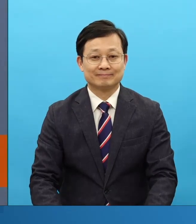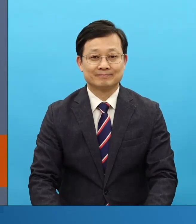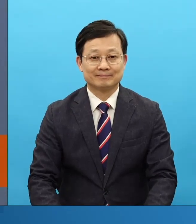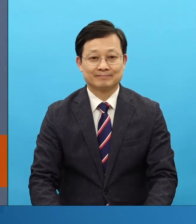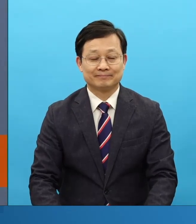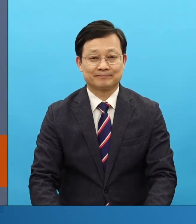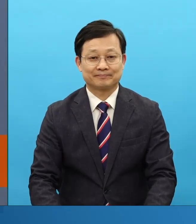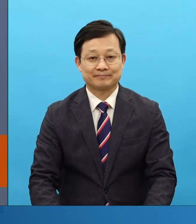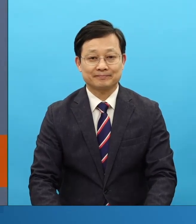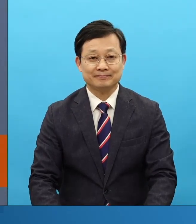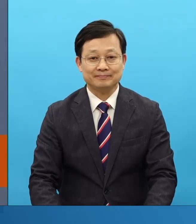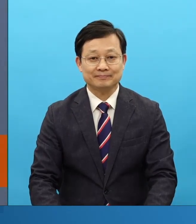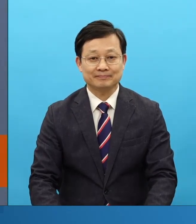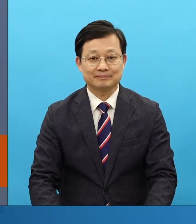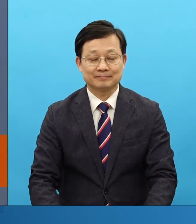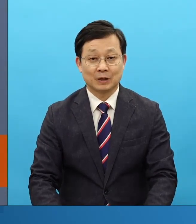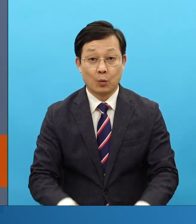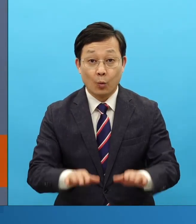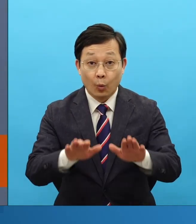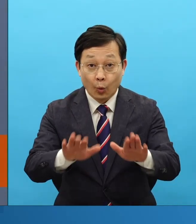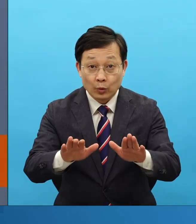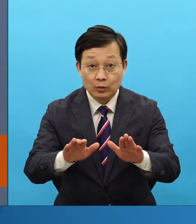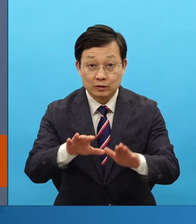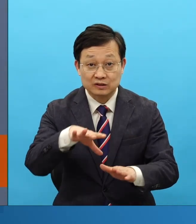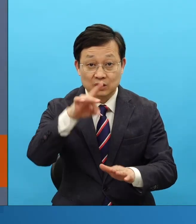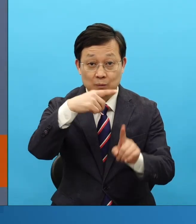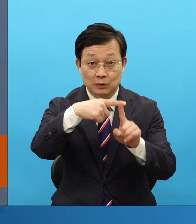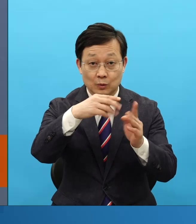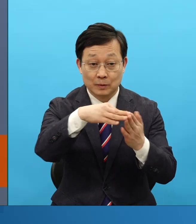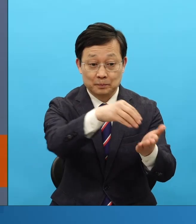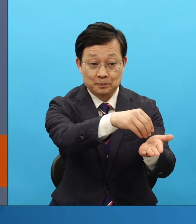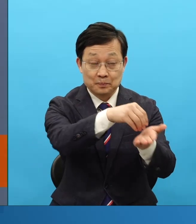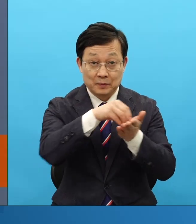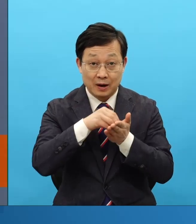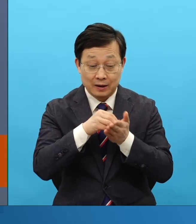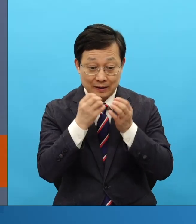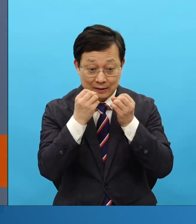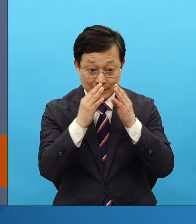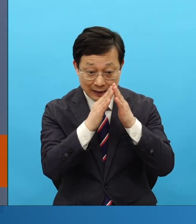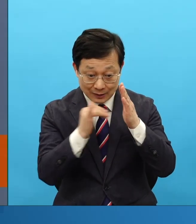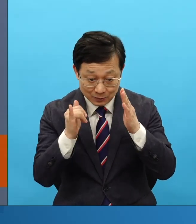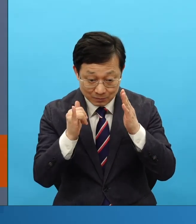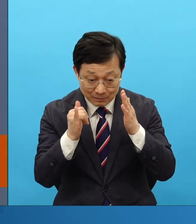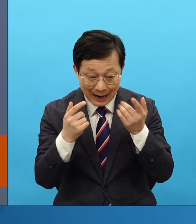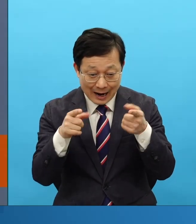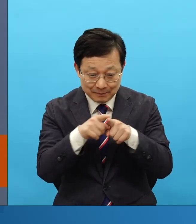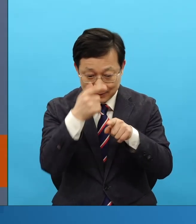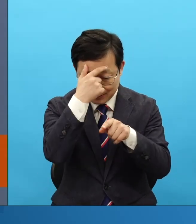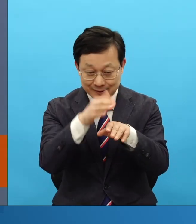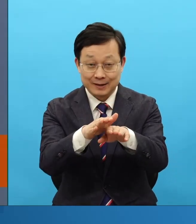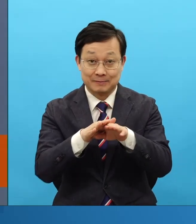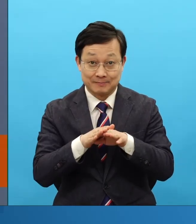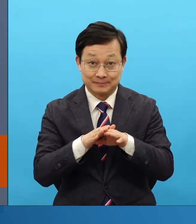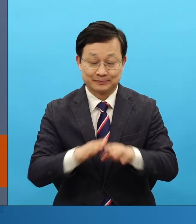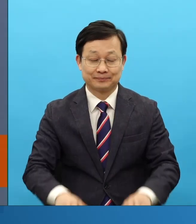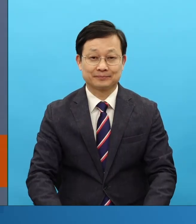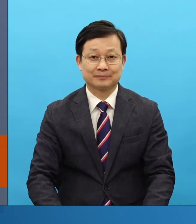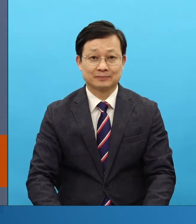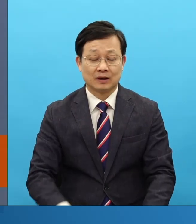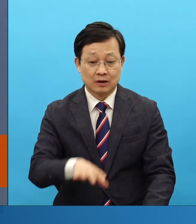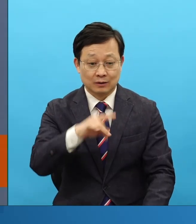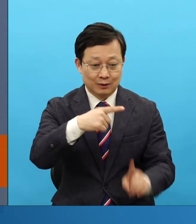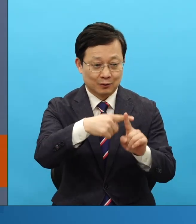지금 우리 새 가족들도 말씀을 듣고 있습니다. We have our new believers who are listening to the worship. 새 가족 때에